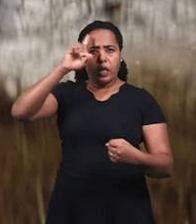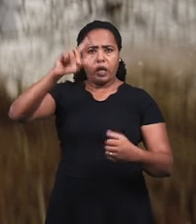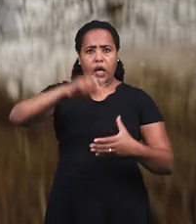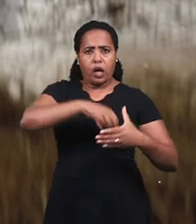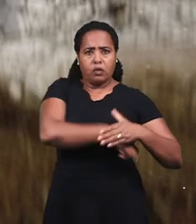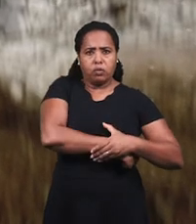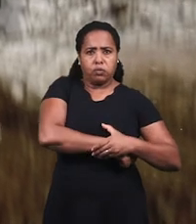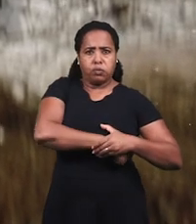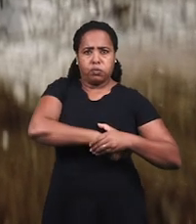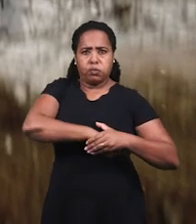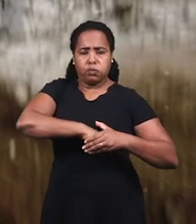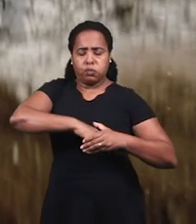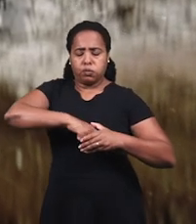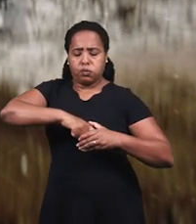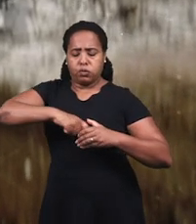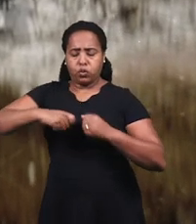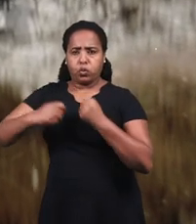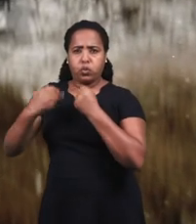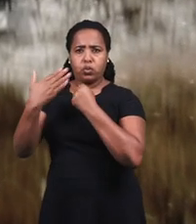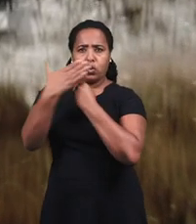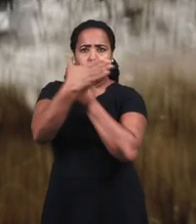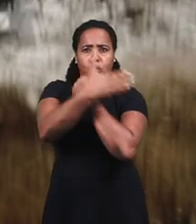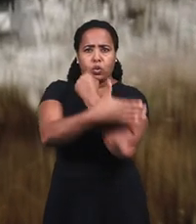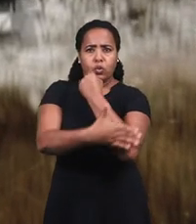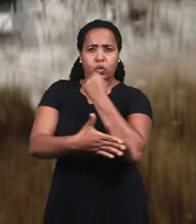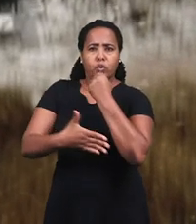Он меч и щит наш.